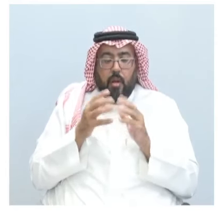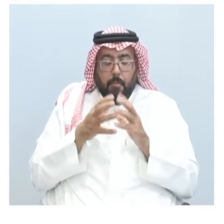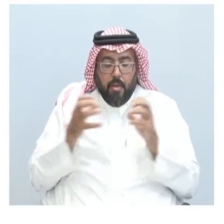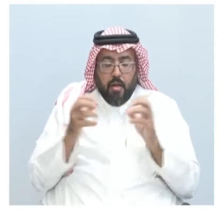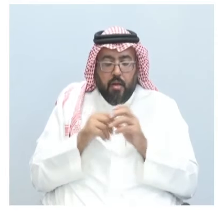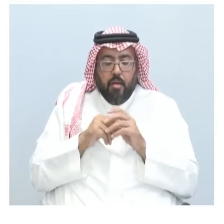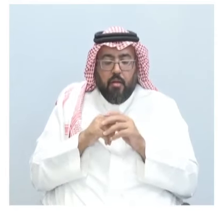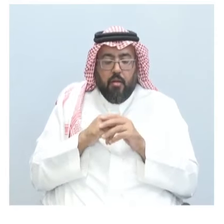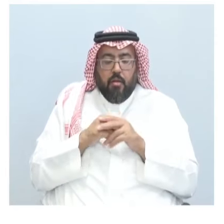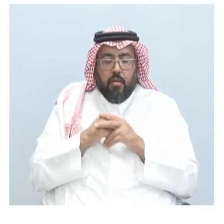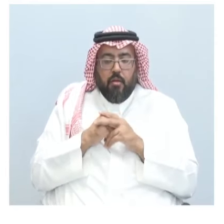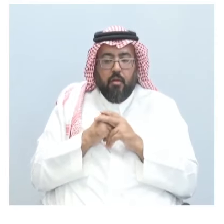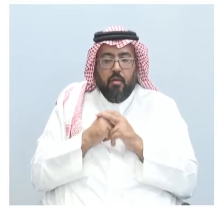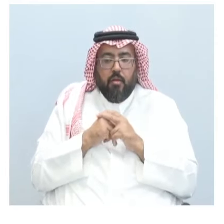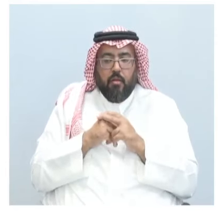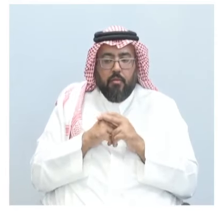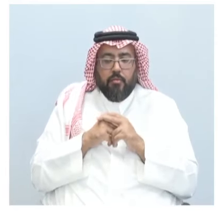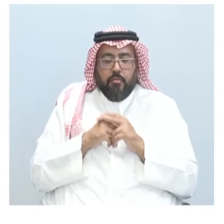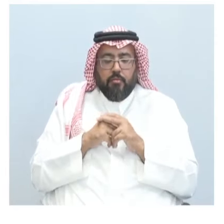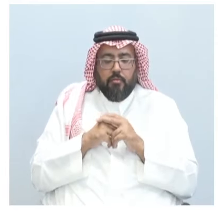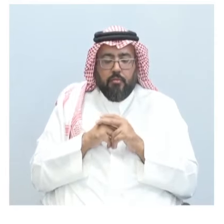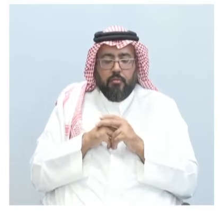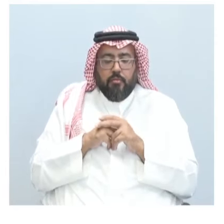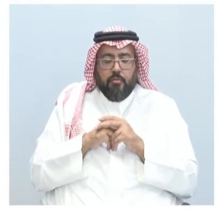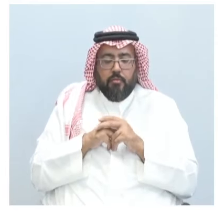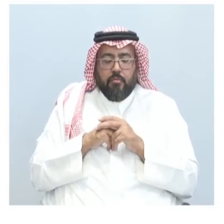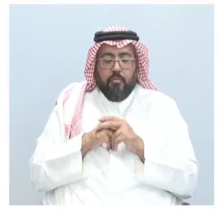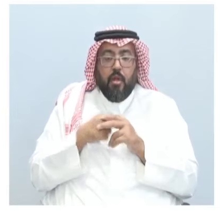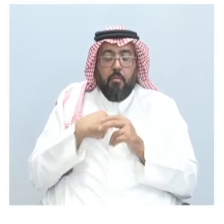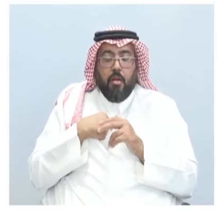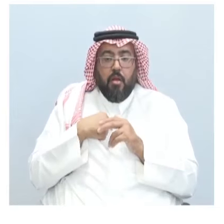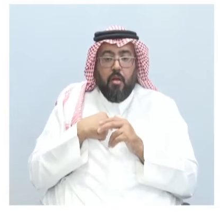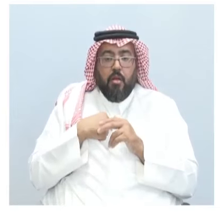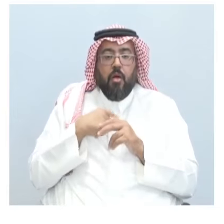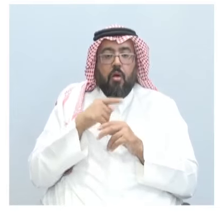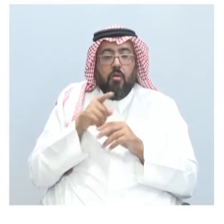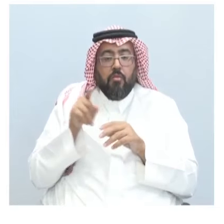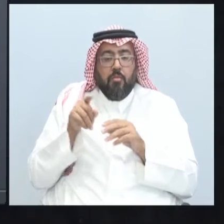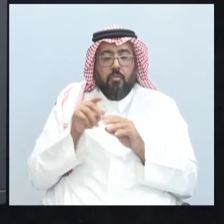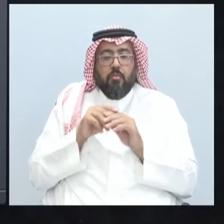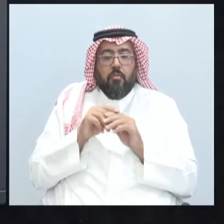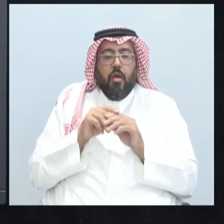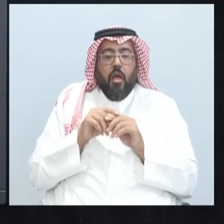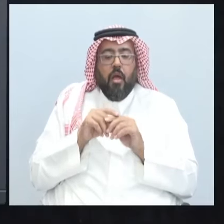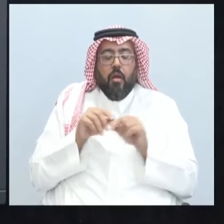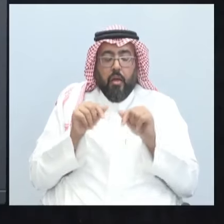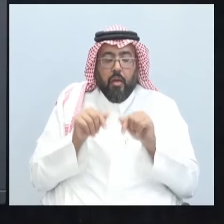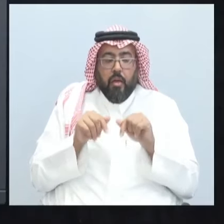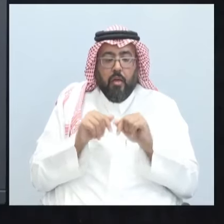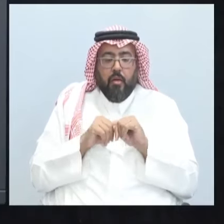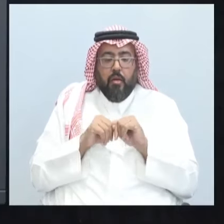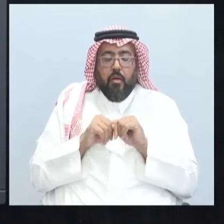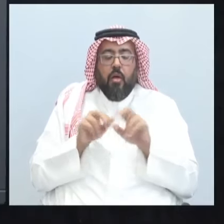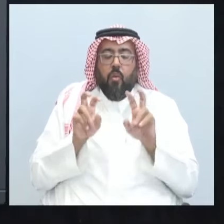معنى هذه الايه اما نحن ابنائي وبناتي فاننا في هذه اللحظات